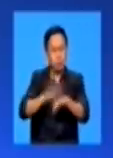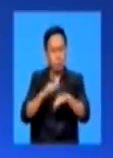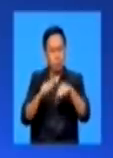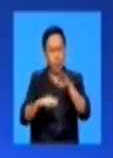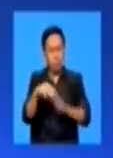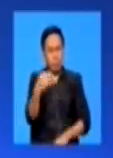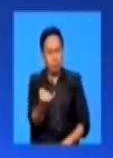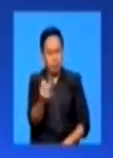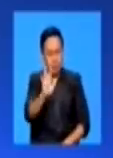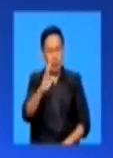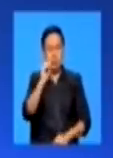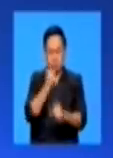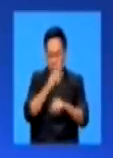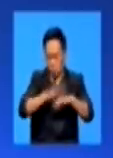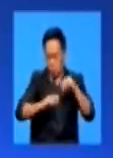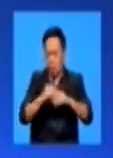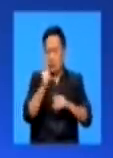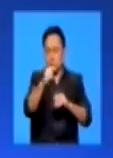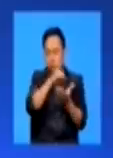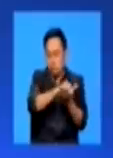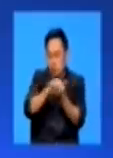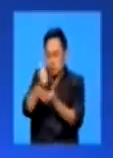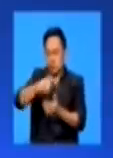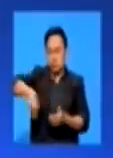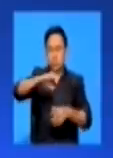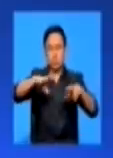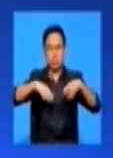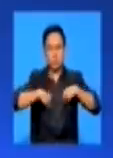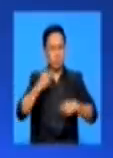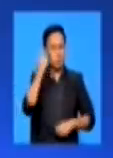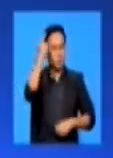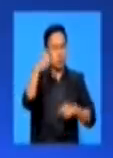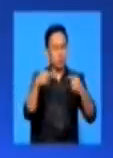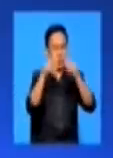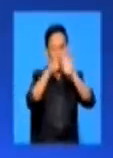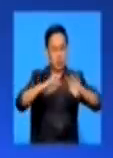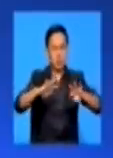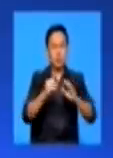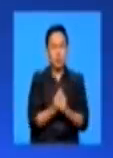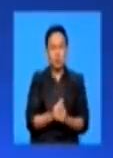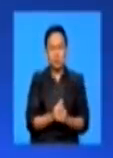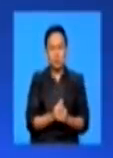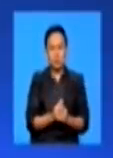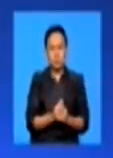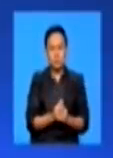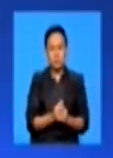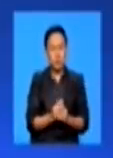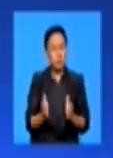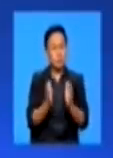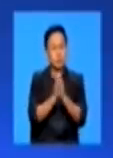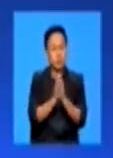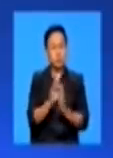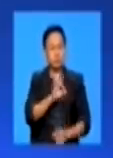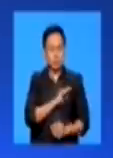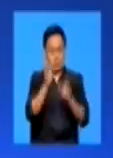างมีประสิทธิภาพมีความเป็นสากลได้รับการยอมรับมีความรู้ความเข้าใจเกี่ยวกับอาเซียนประชาคมอาเซียนรวมทั้งประเทศสม